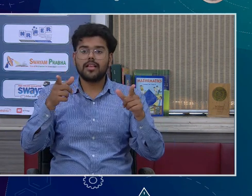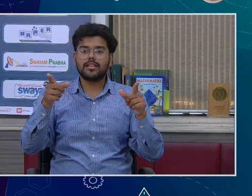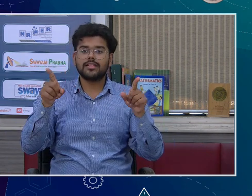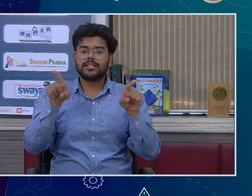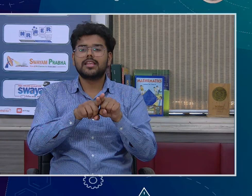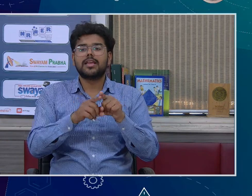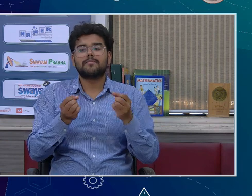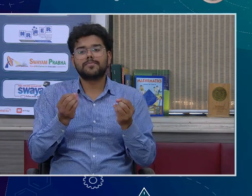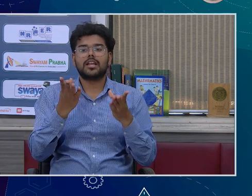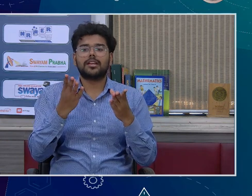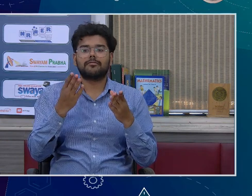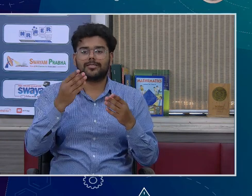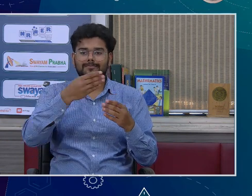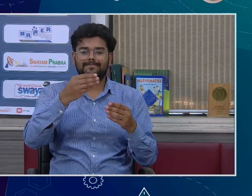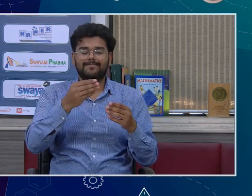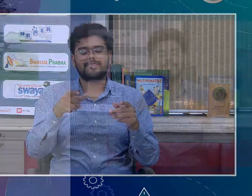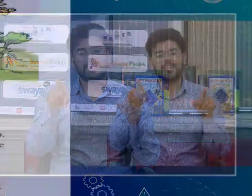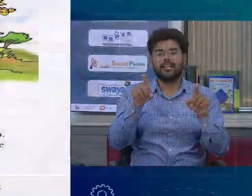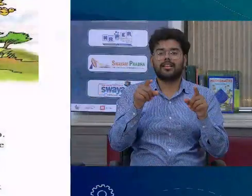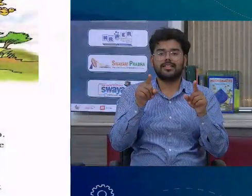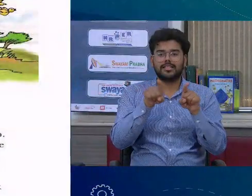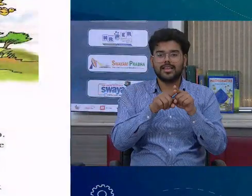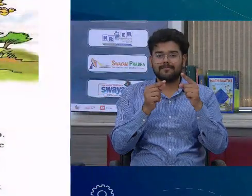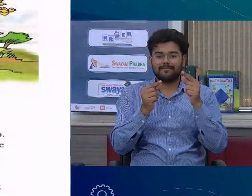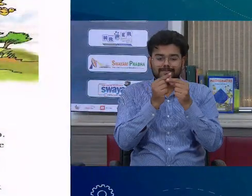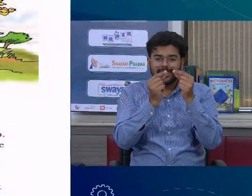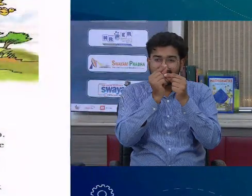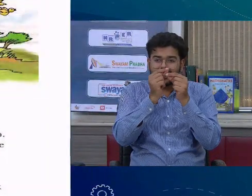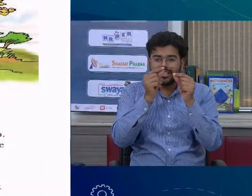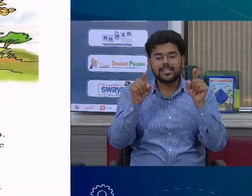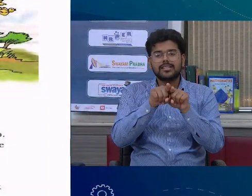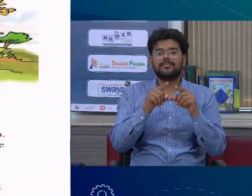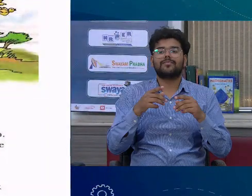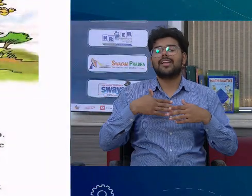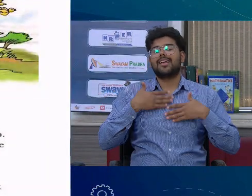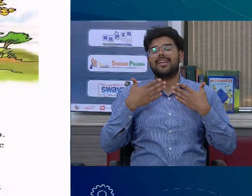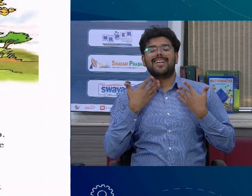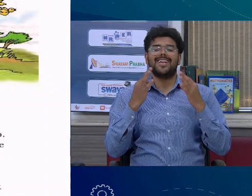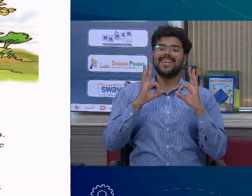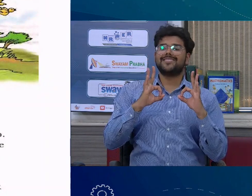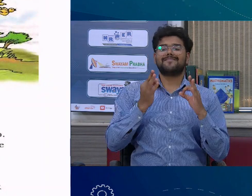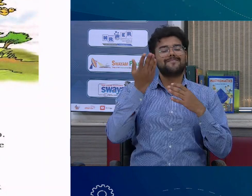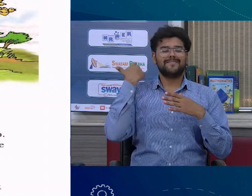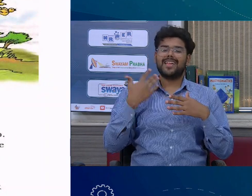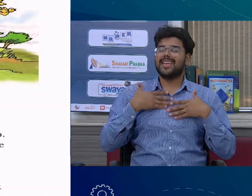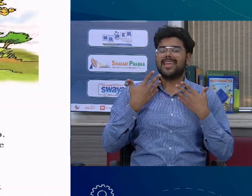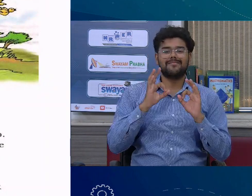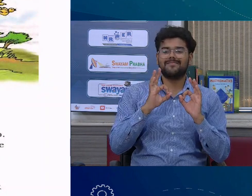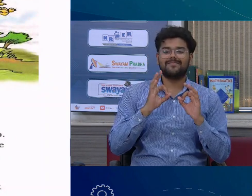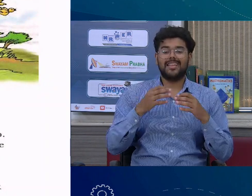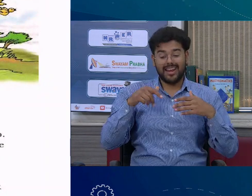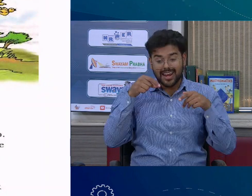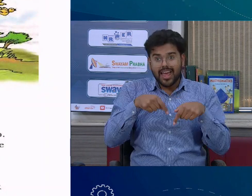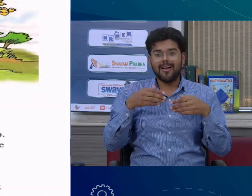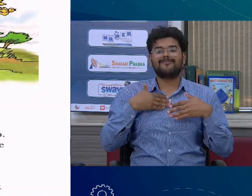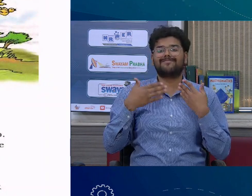again. I never was so happy, said the little fir tree. अब अपने पुराने पत्तों को देखकर